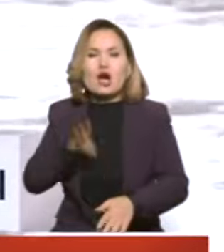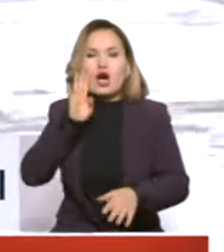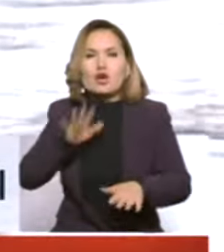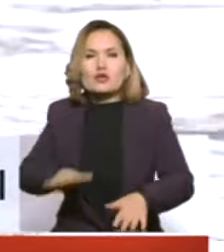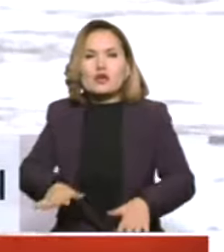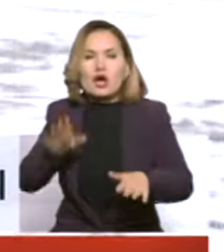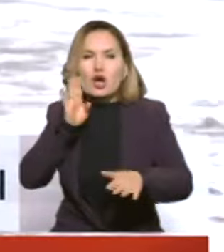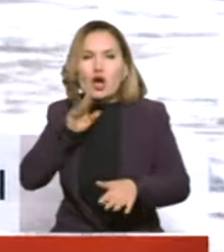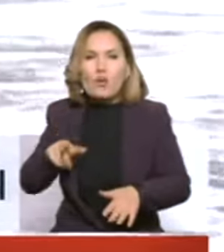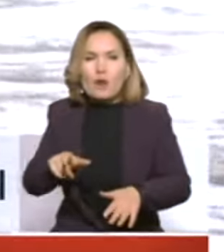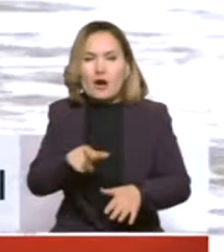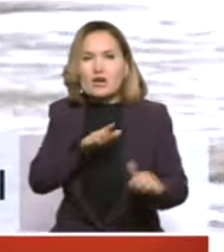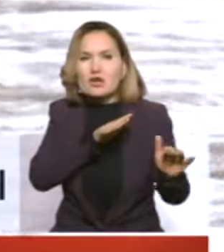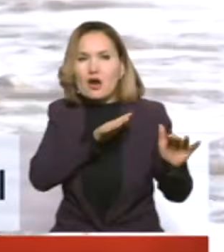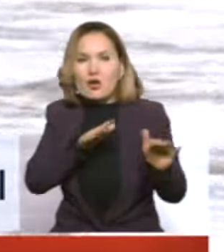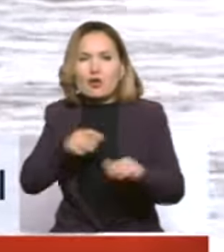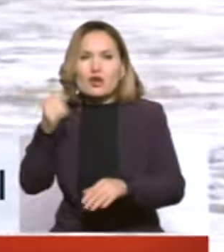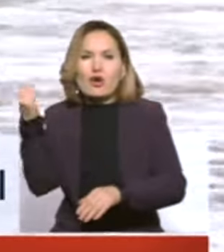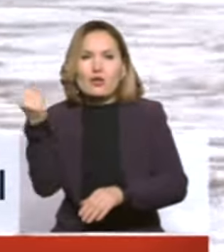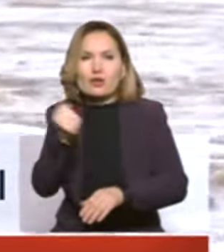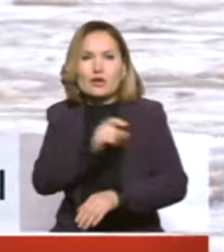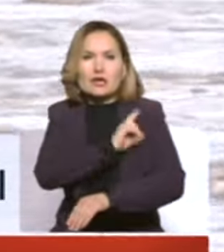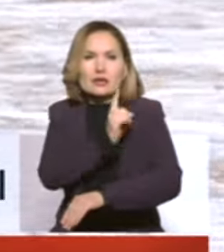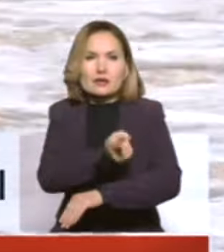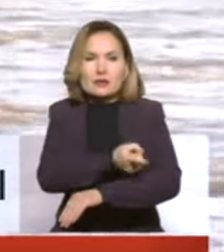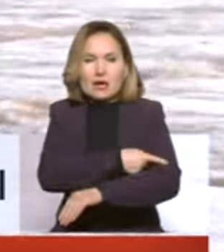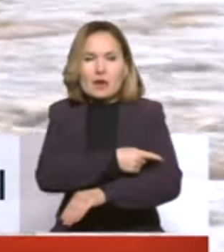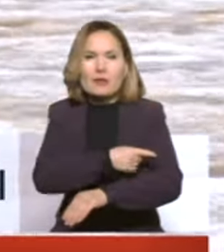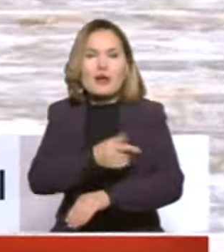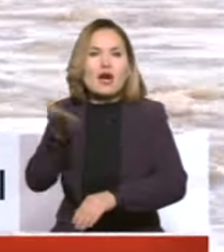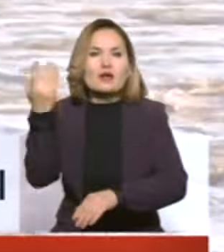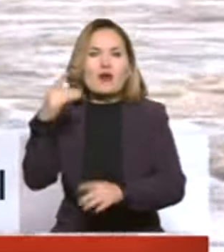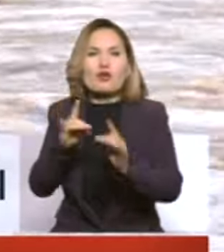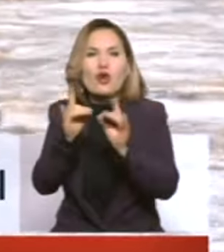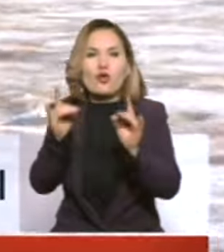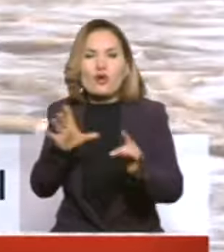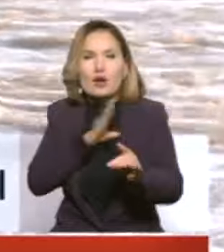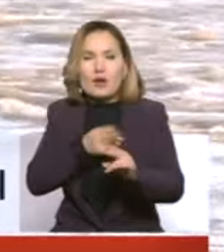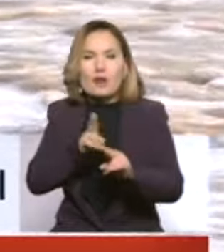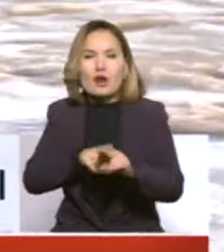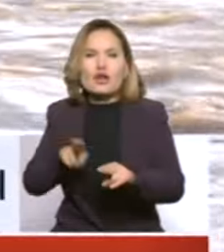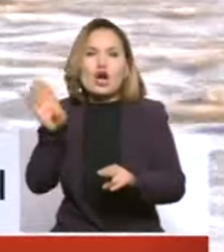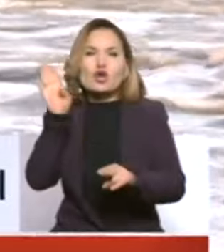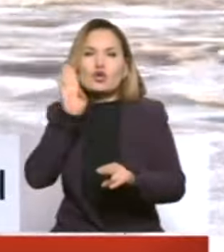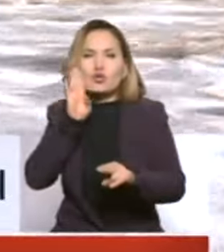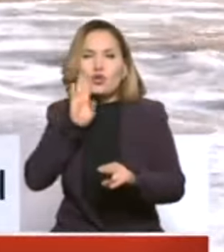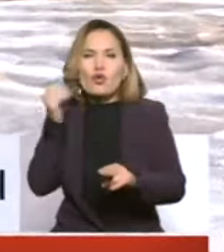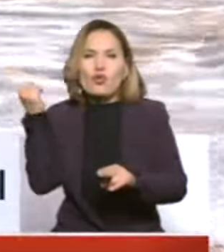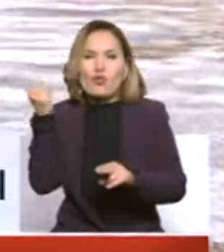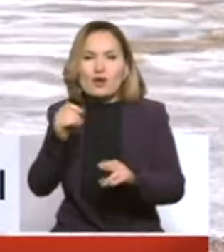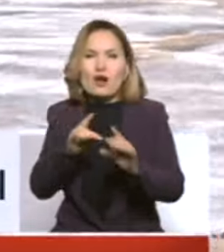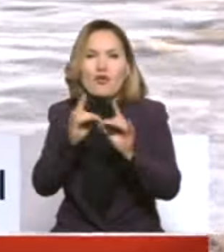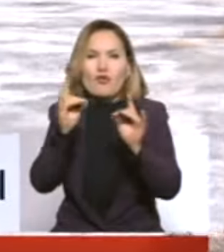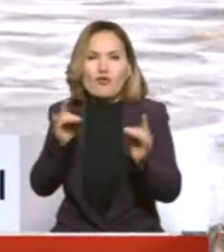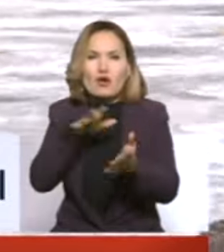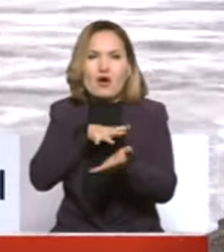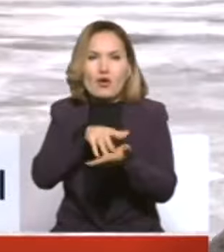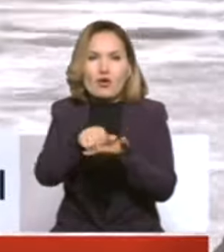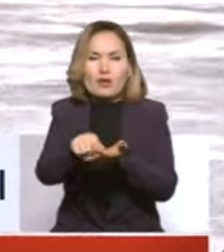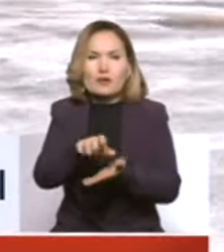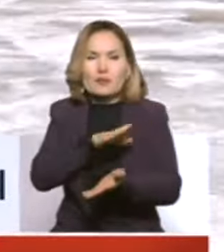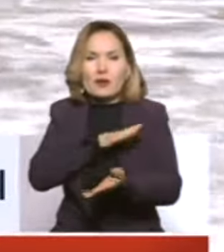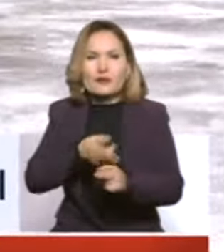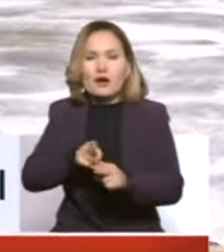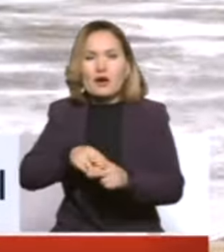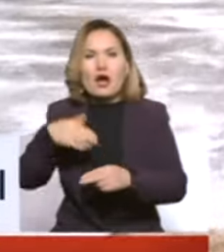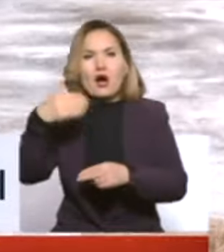асқан өзеннің ағысы қатты. Қараңыздаршы, мына жерде көпір бар еді, бірақ тасқын суға төтеп бере алмады, толық шайып кеткен. Ал